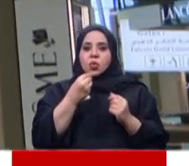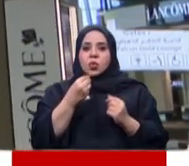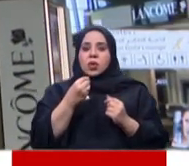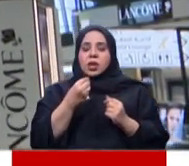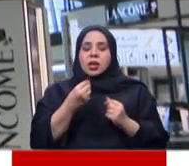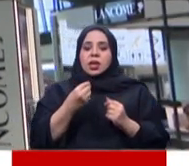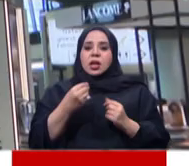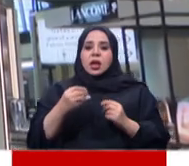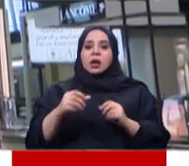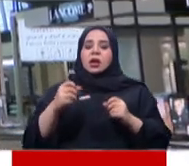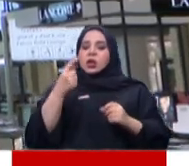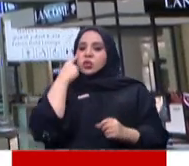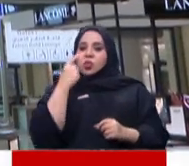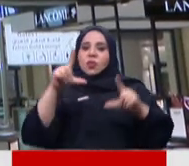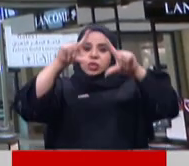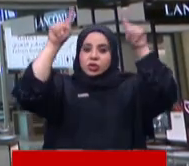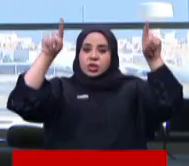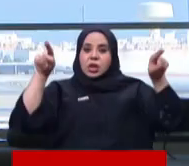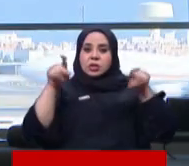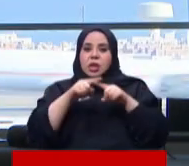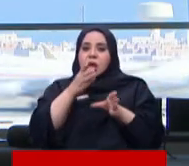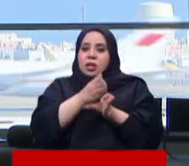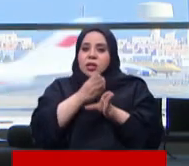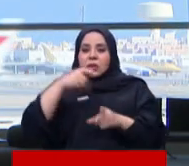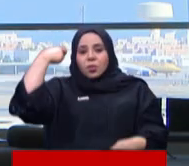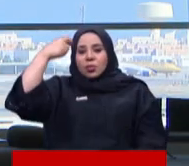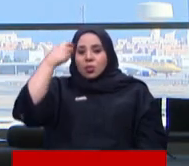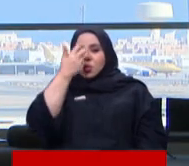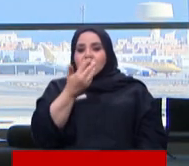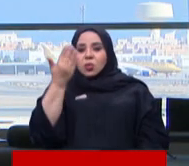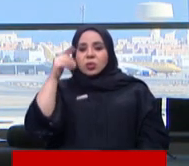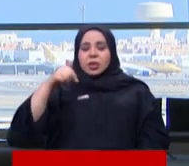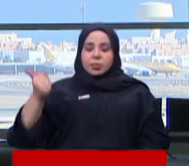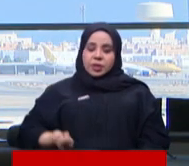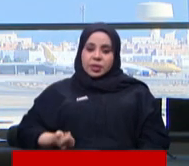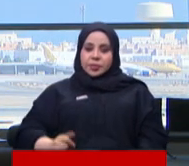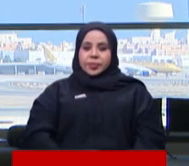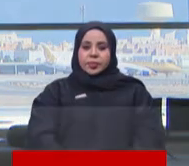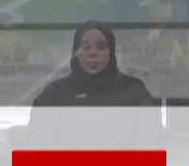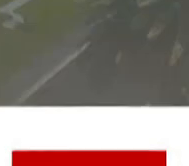والتراثية البحرينية التي تسلط الضوء على تاريخ المملكة العريق وإرثها الثري.